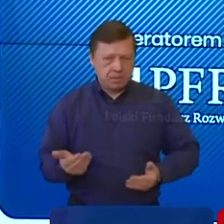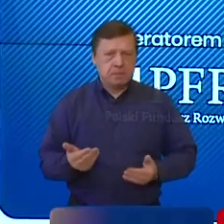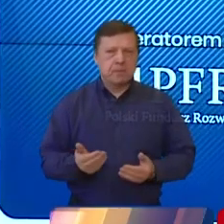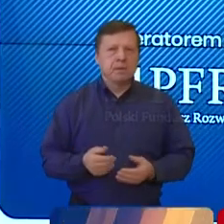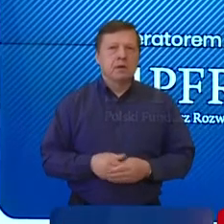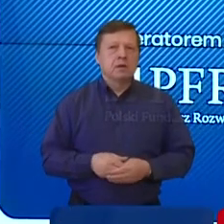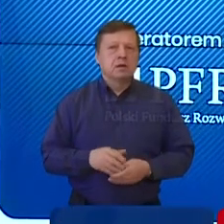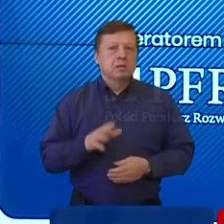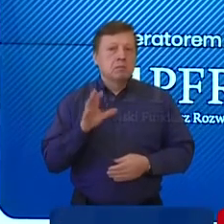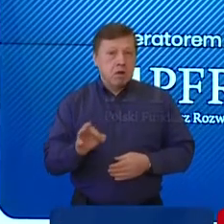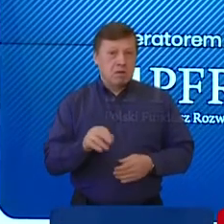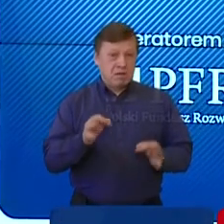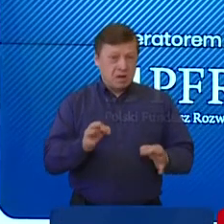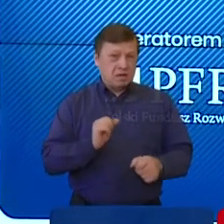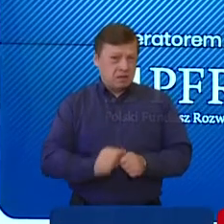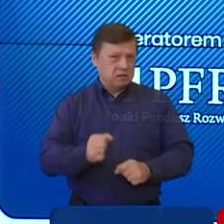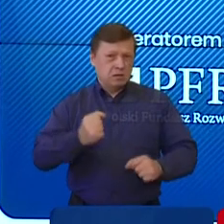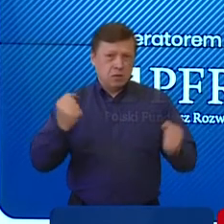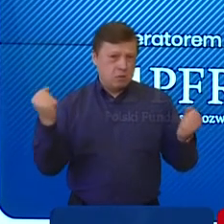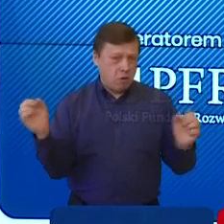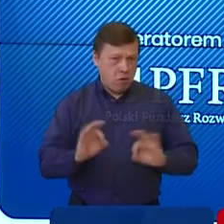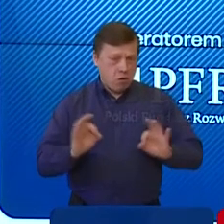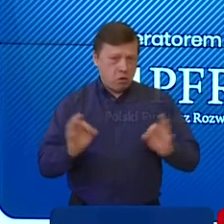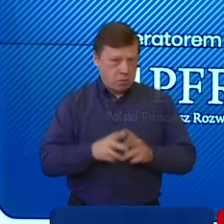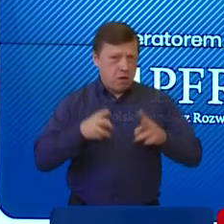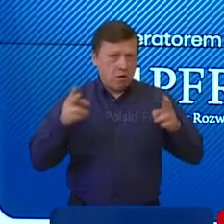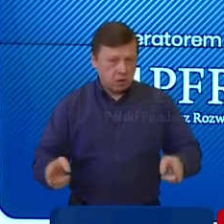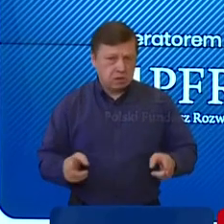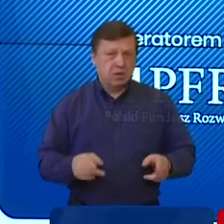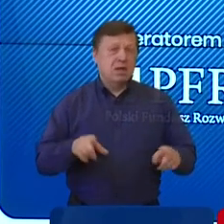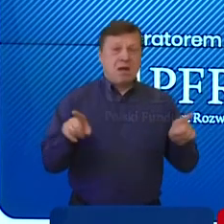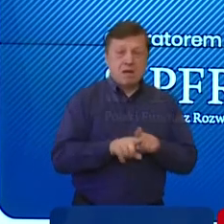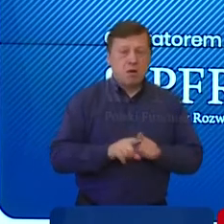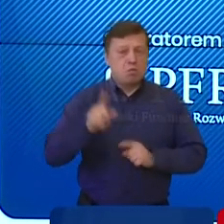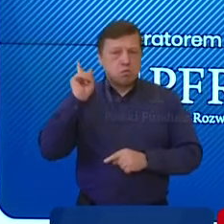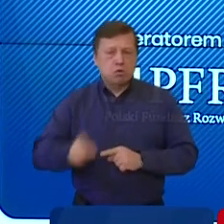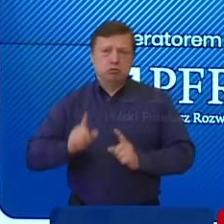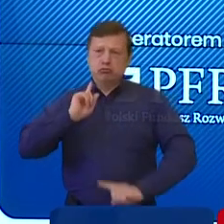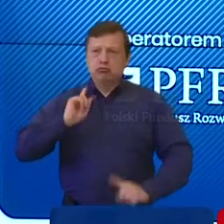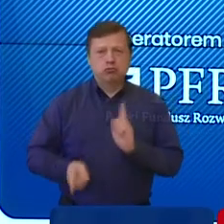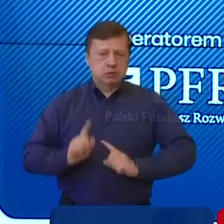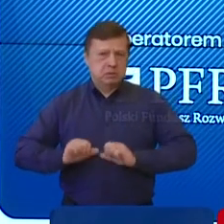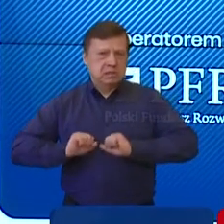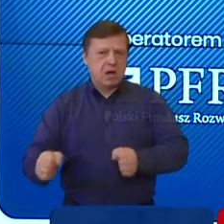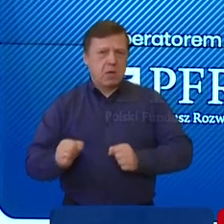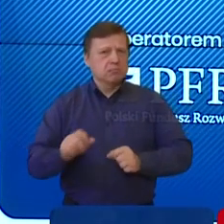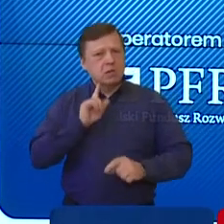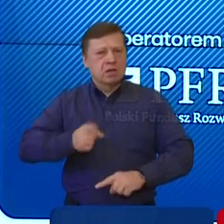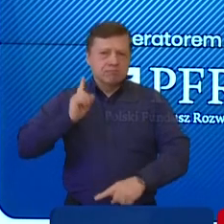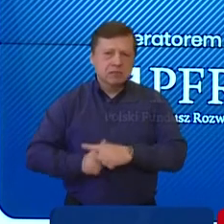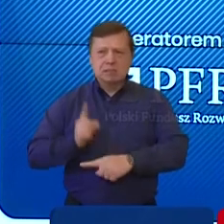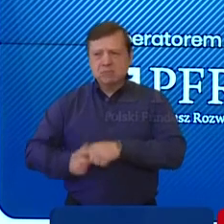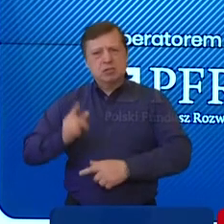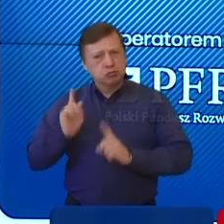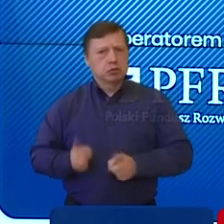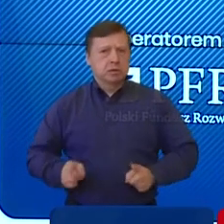takie radykalne czasy, w których dzisiaj się znajdujemy, wymagają też radykalnie jednoznacznych, ale zarazem radykalnie prostych